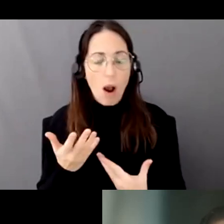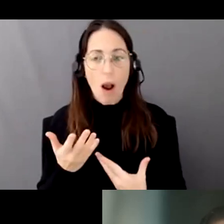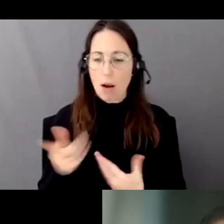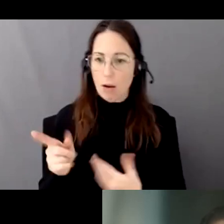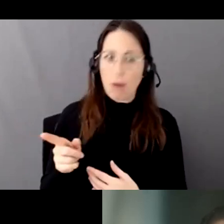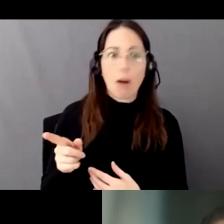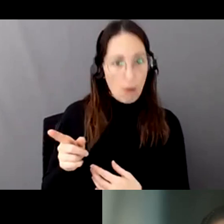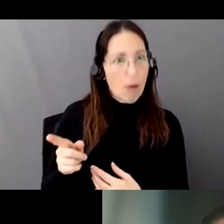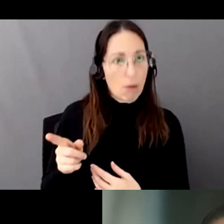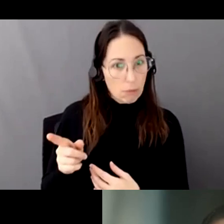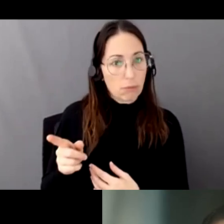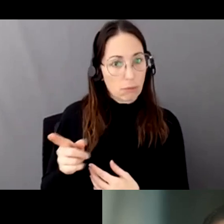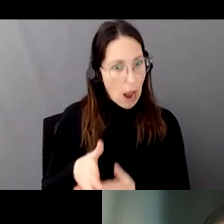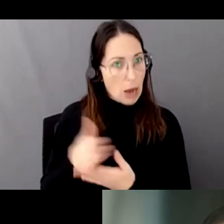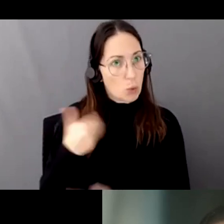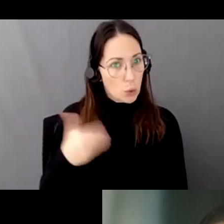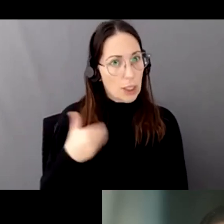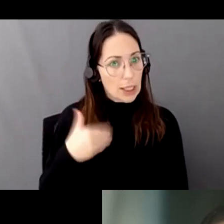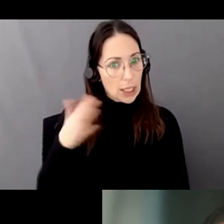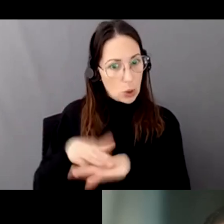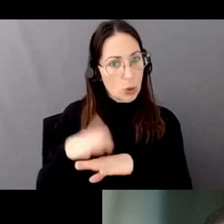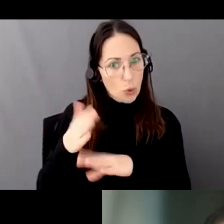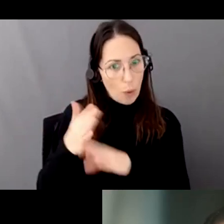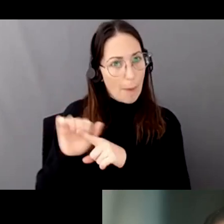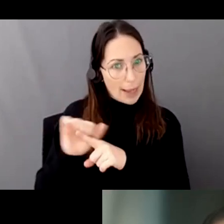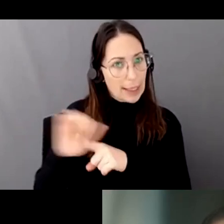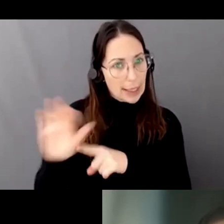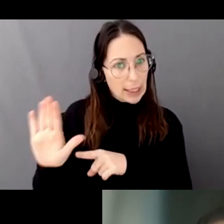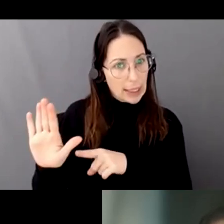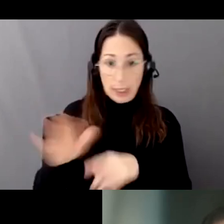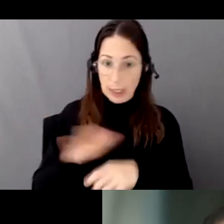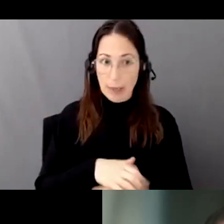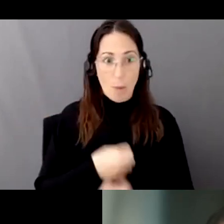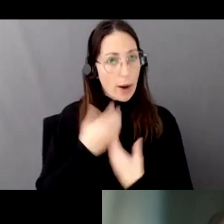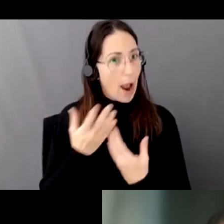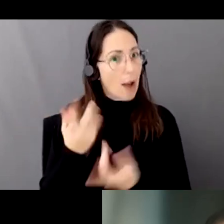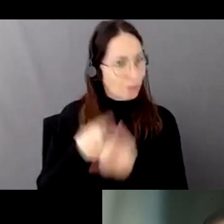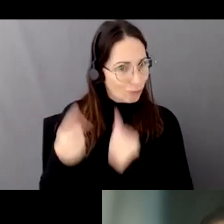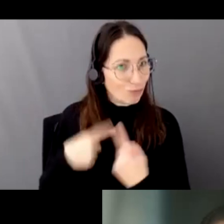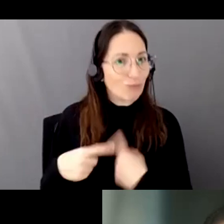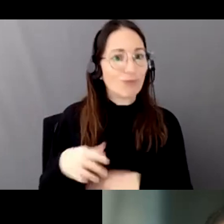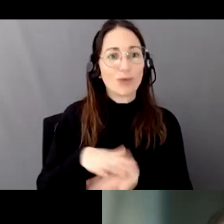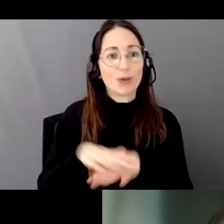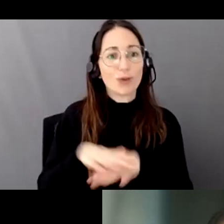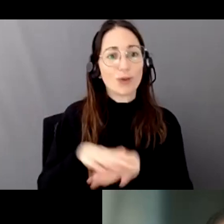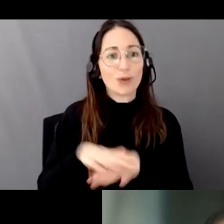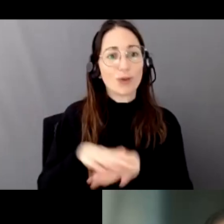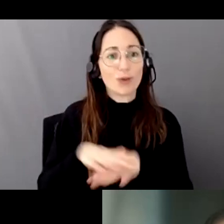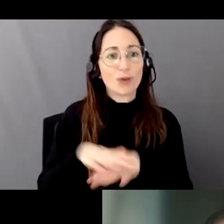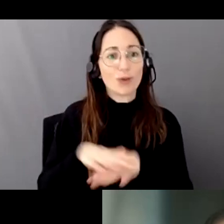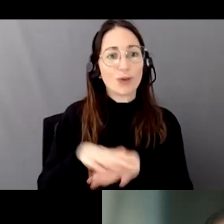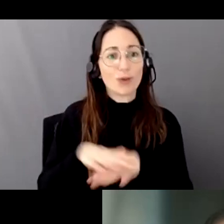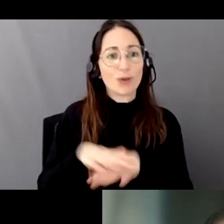les a aidés dans leur pratique. Donc, nous avons des témoignages comme ça dans nos sondages